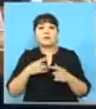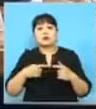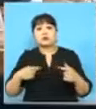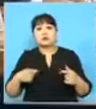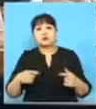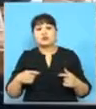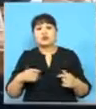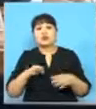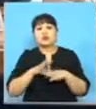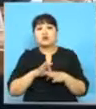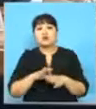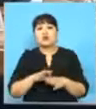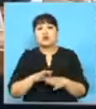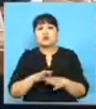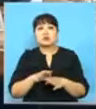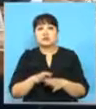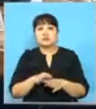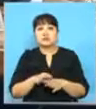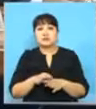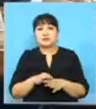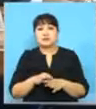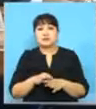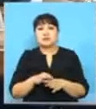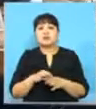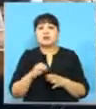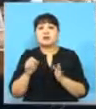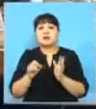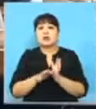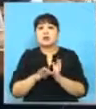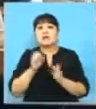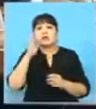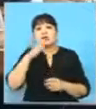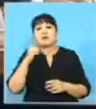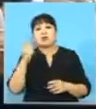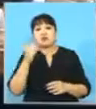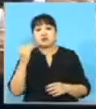которая необходима будет для наших электросетевых хозяйств, мы будем здесь